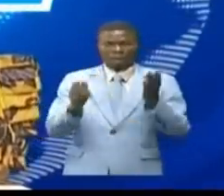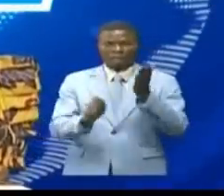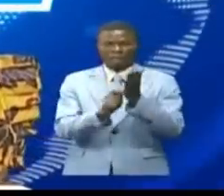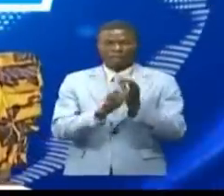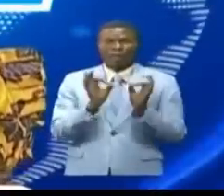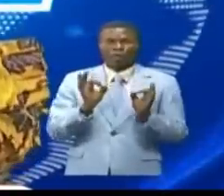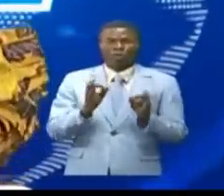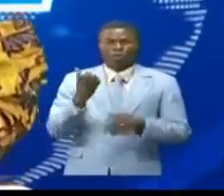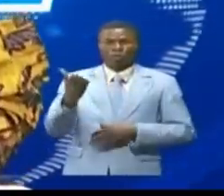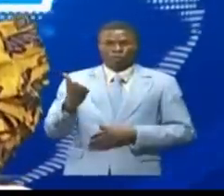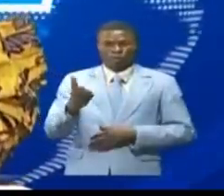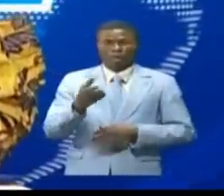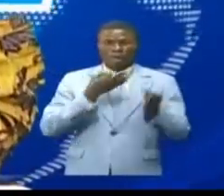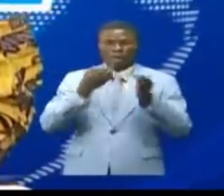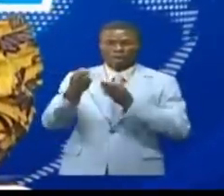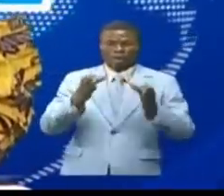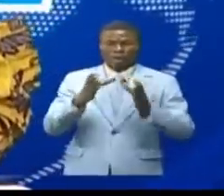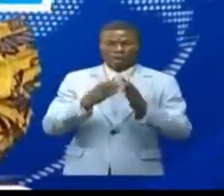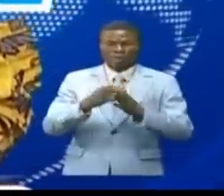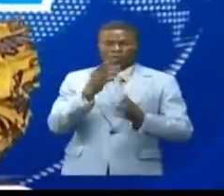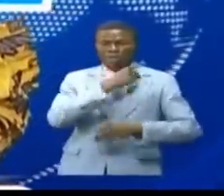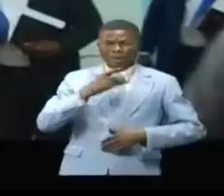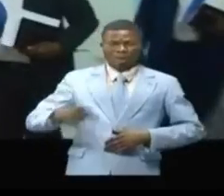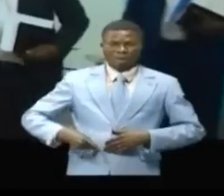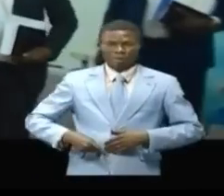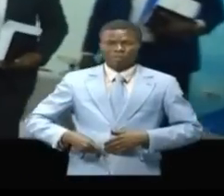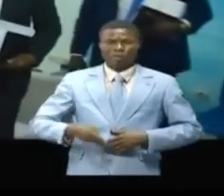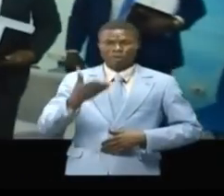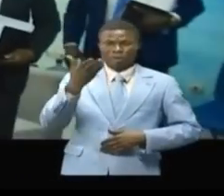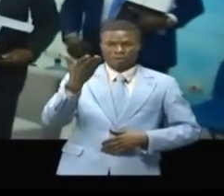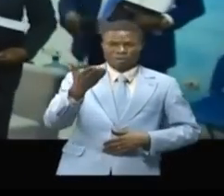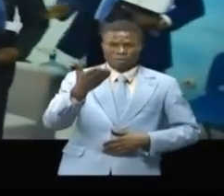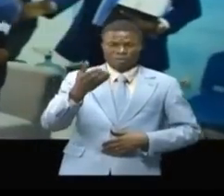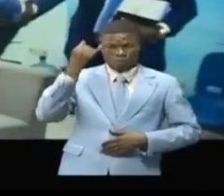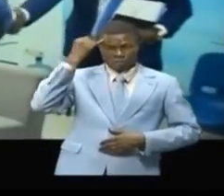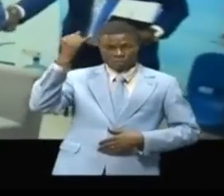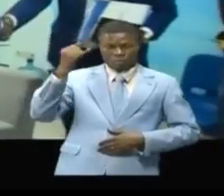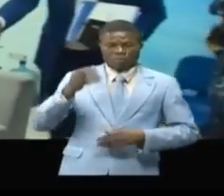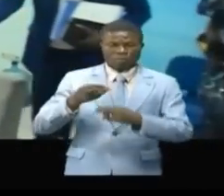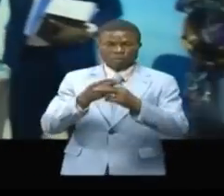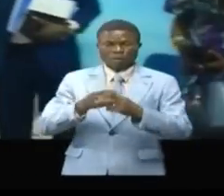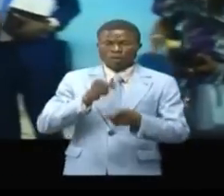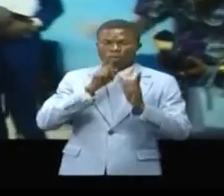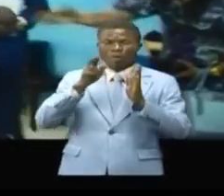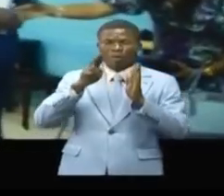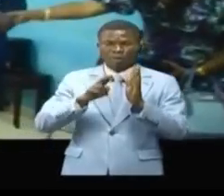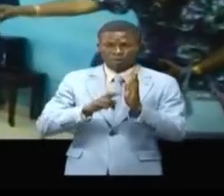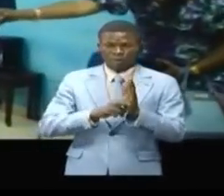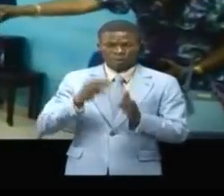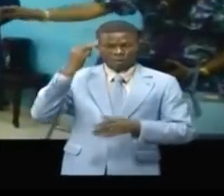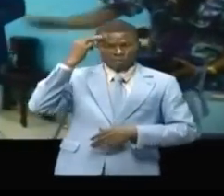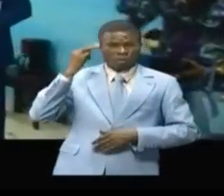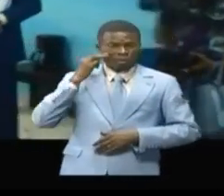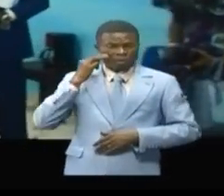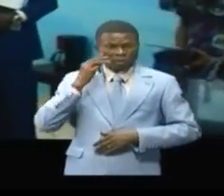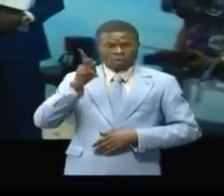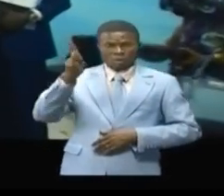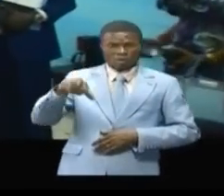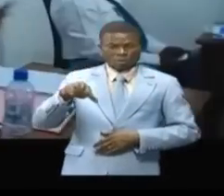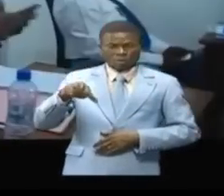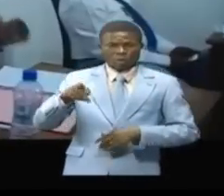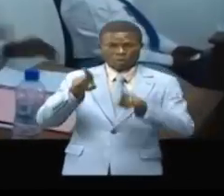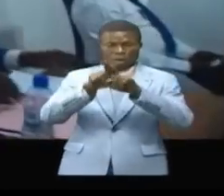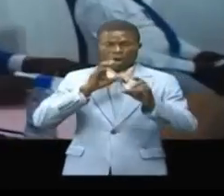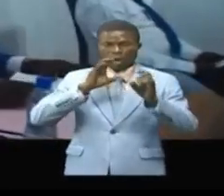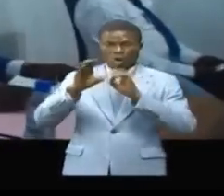techniques. Des précisions avec David Mubenga. C'est dans le cadre du contrôle parlementaire que le ministre des Postes,